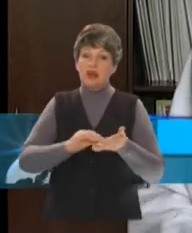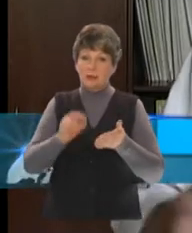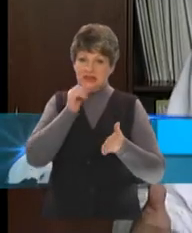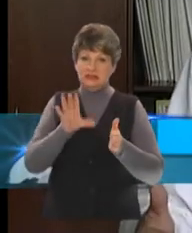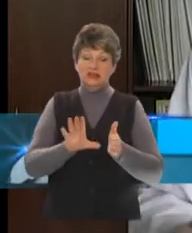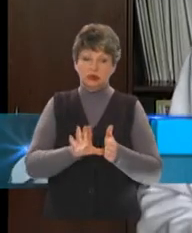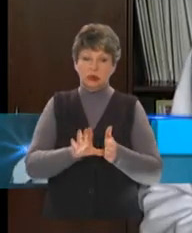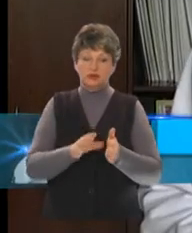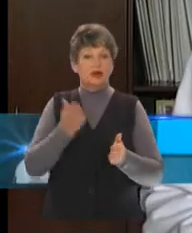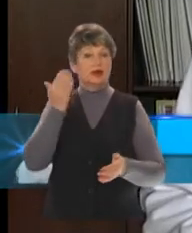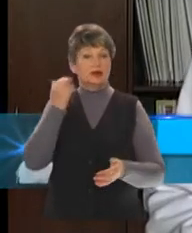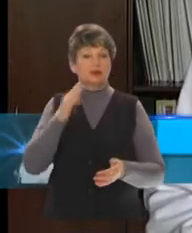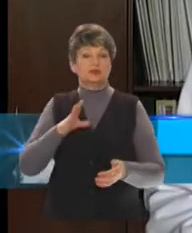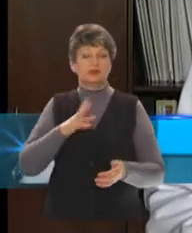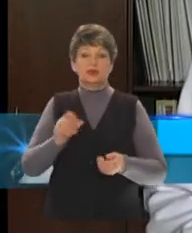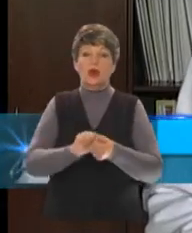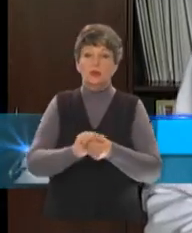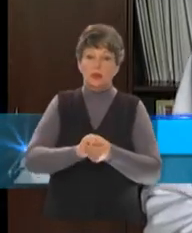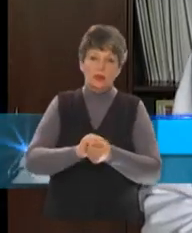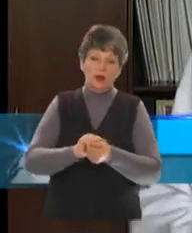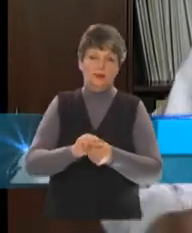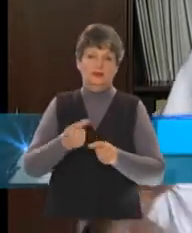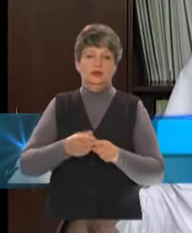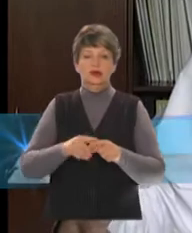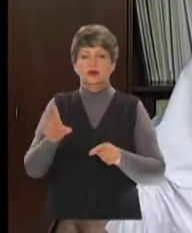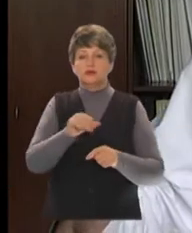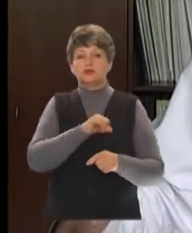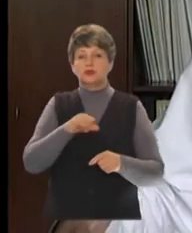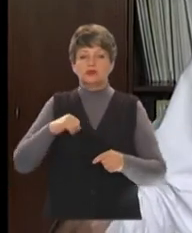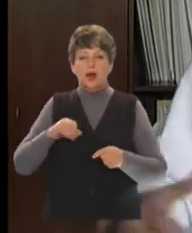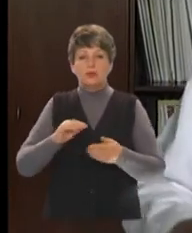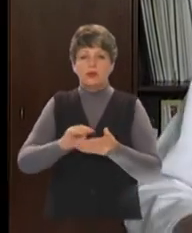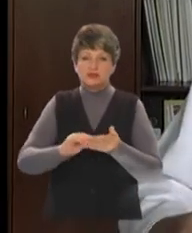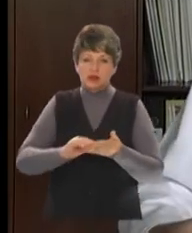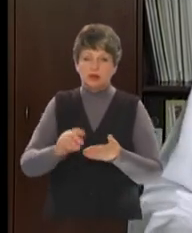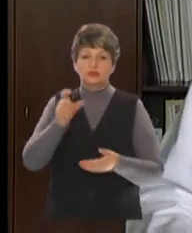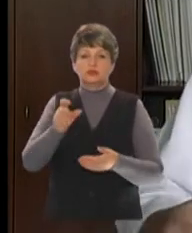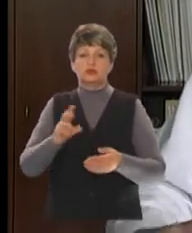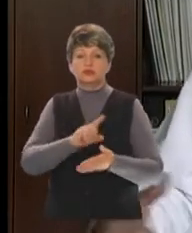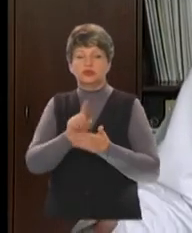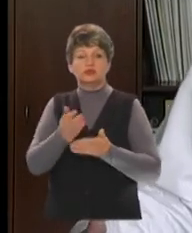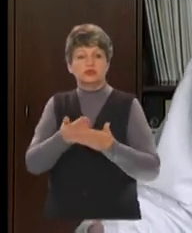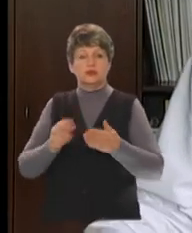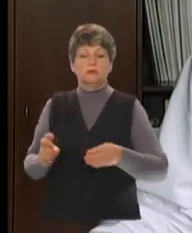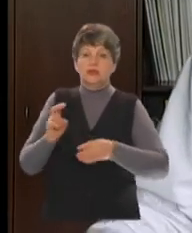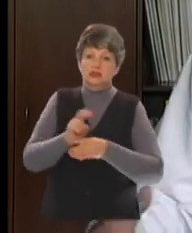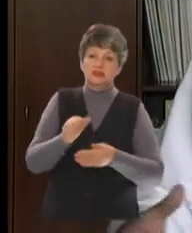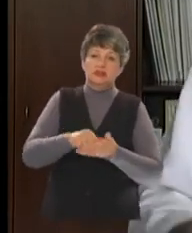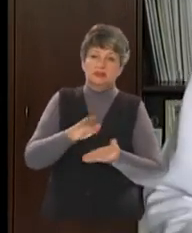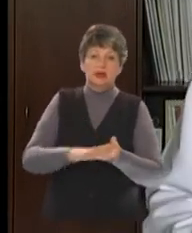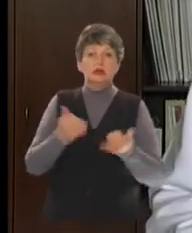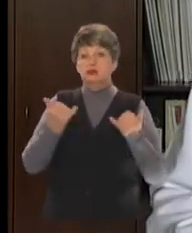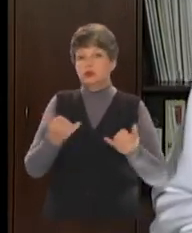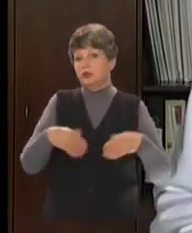самозапис електронний. Раніше він був на паперових носіях, це був з того самозапису, де пацієнт зміг прийти записатися. На